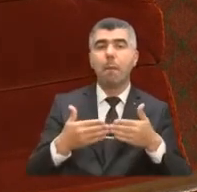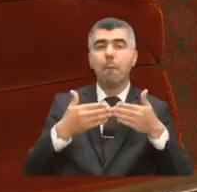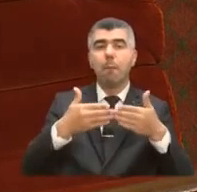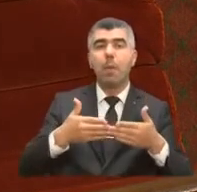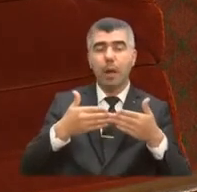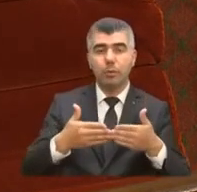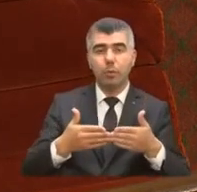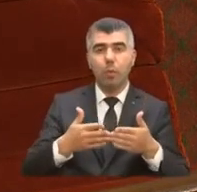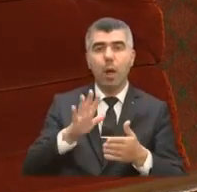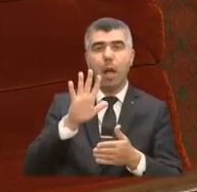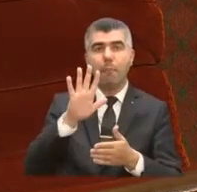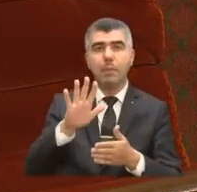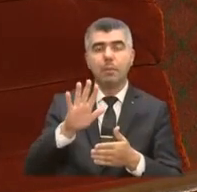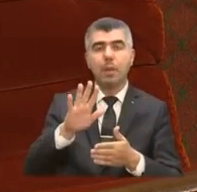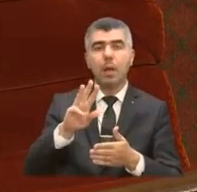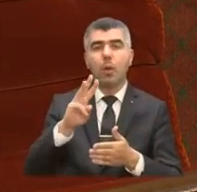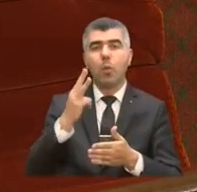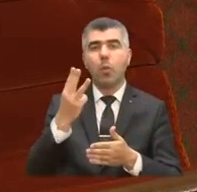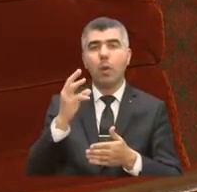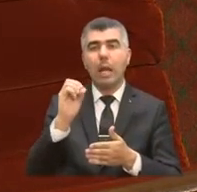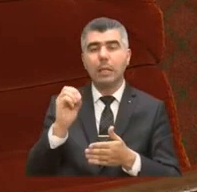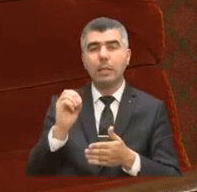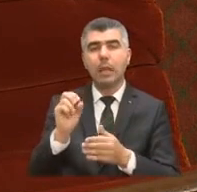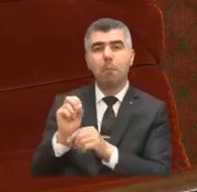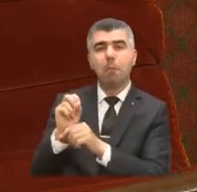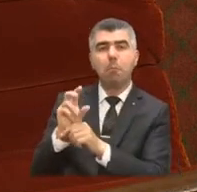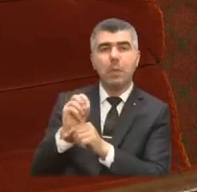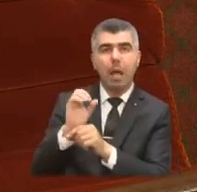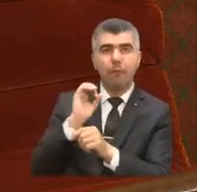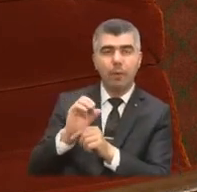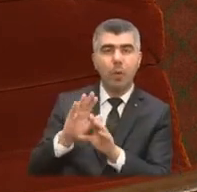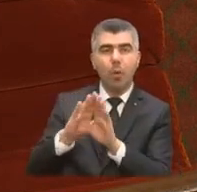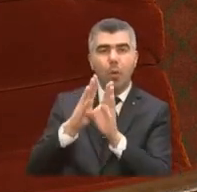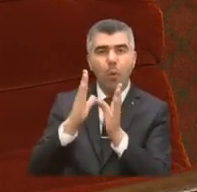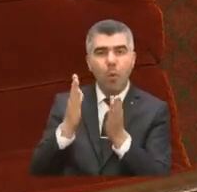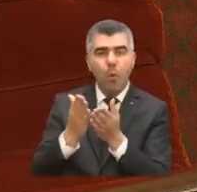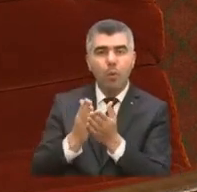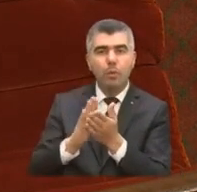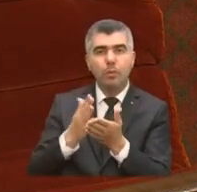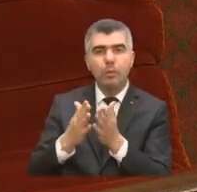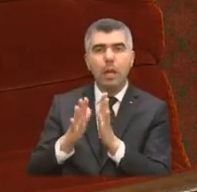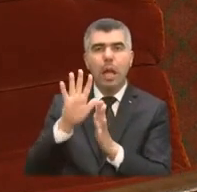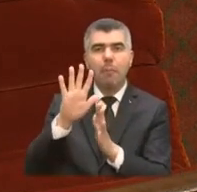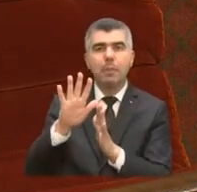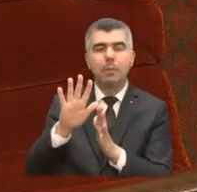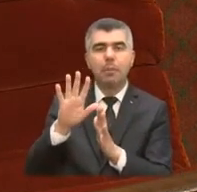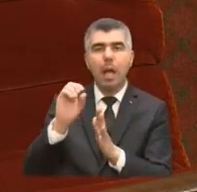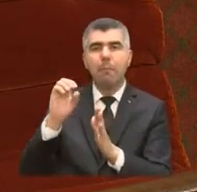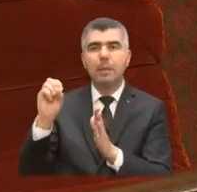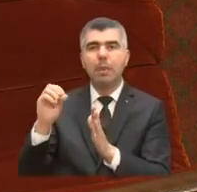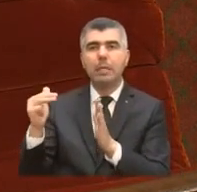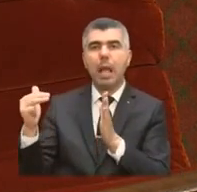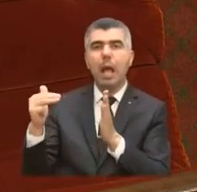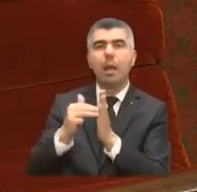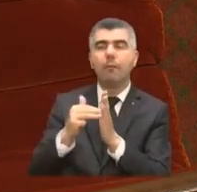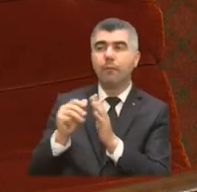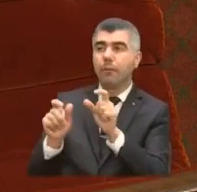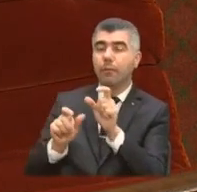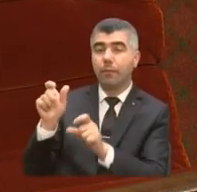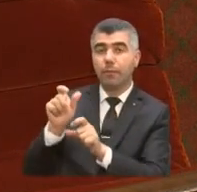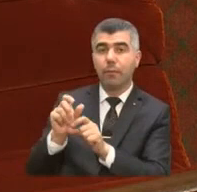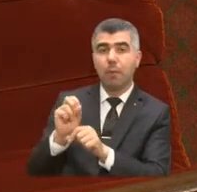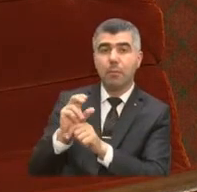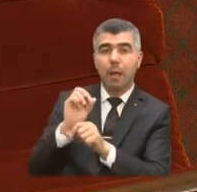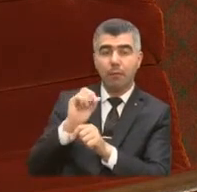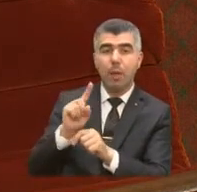وتتامن 538 رحله اسبوعيه بساعه اجماليه تقدر ب 500 الف مسافر و 136